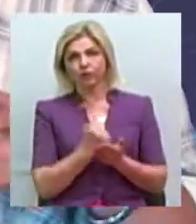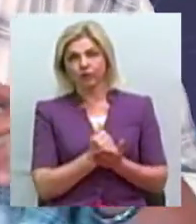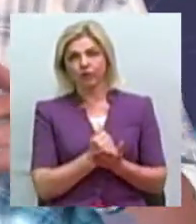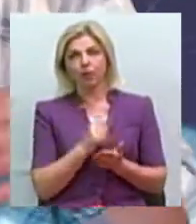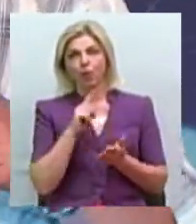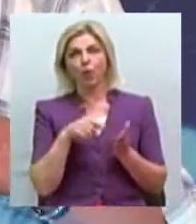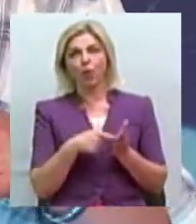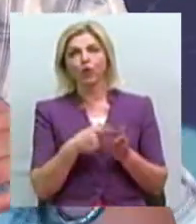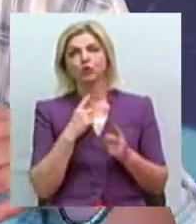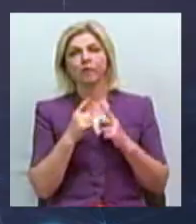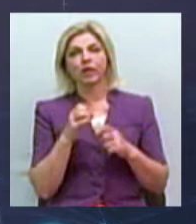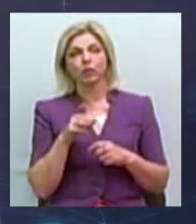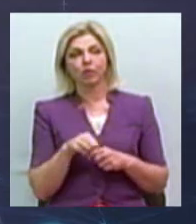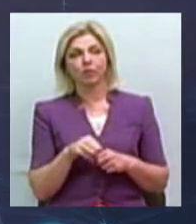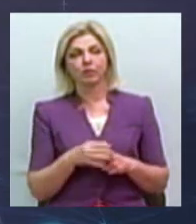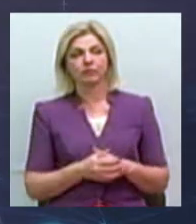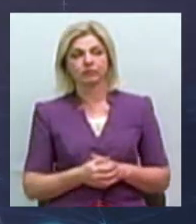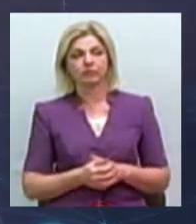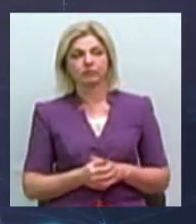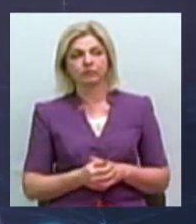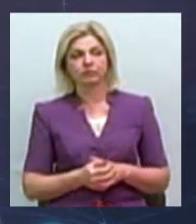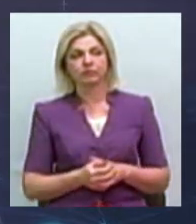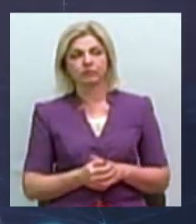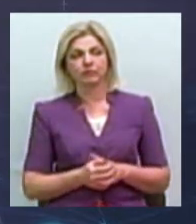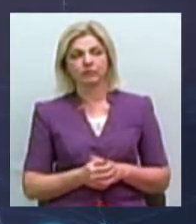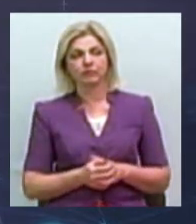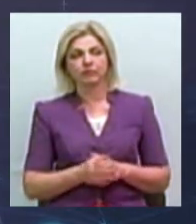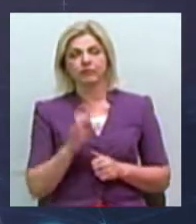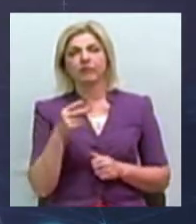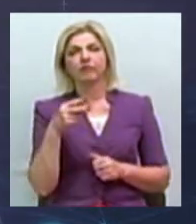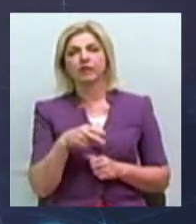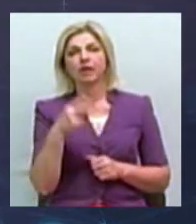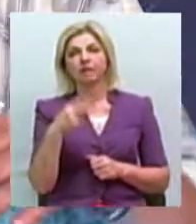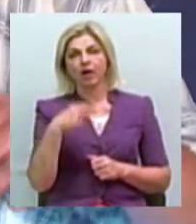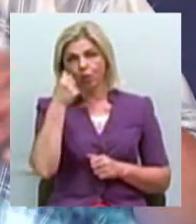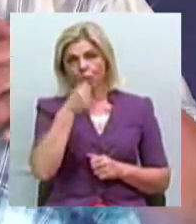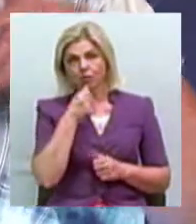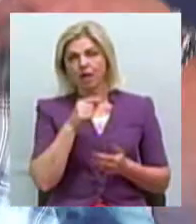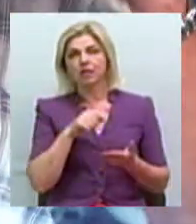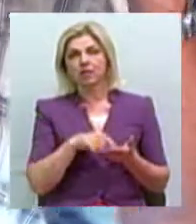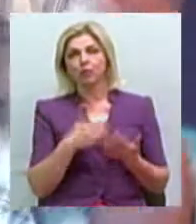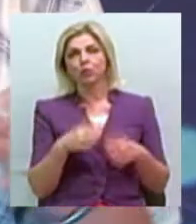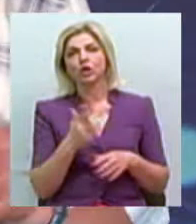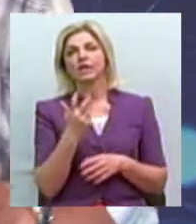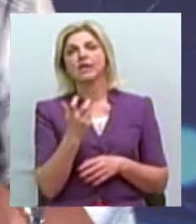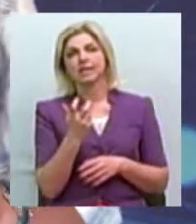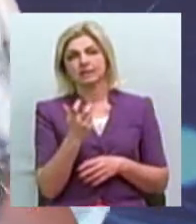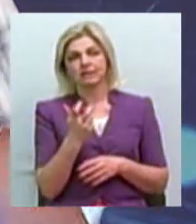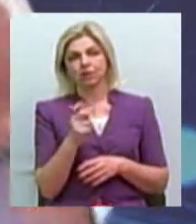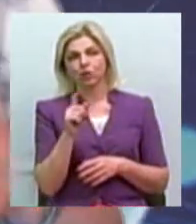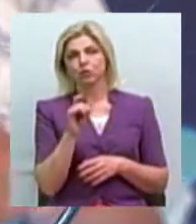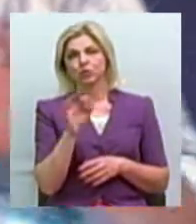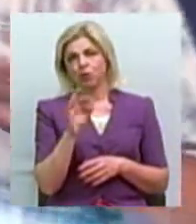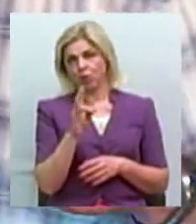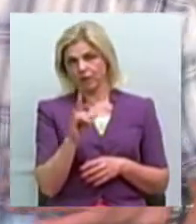там, ну, с 2020 года, там уже их 300 с лишним зон. Там